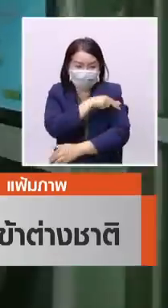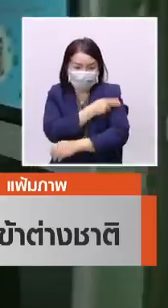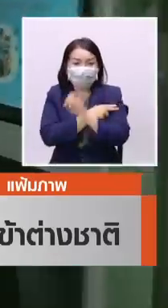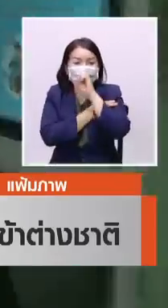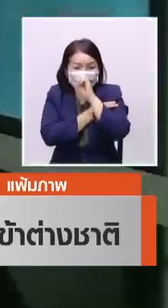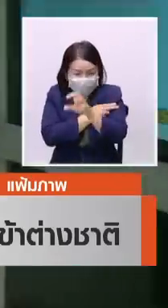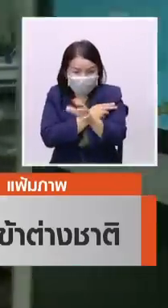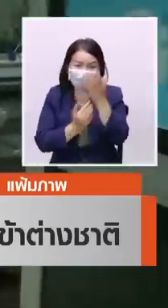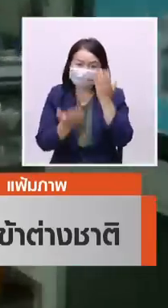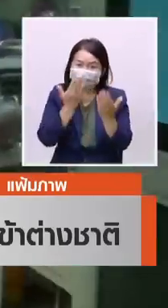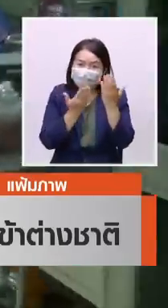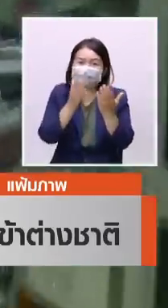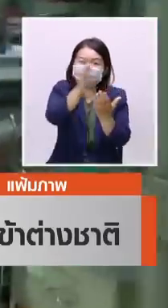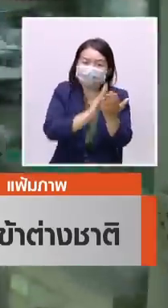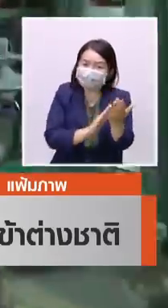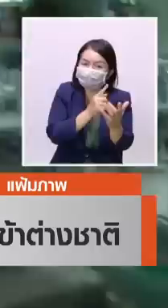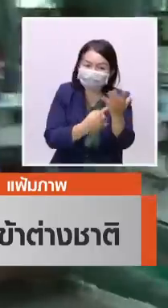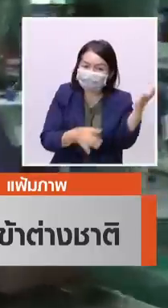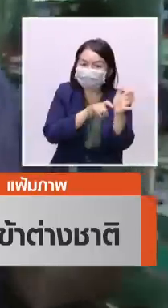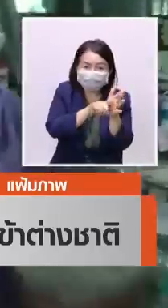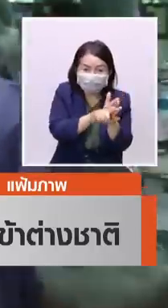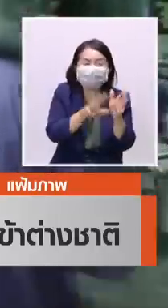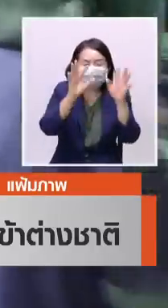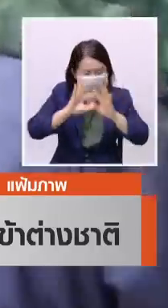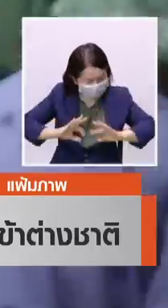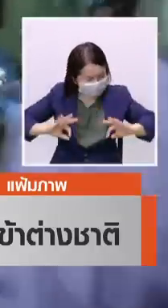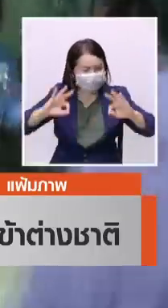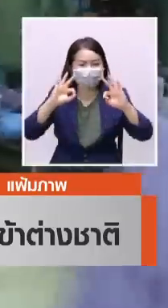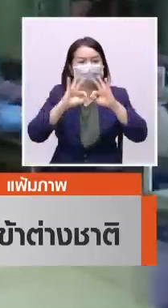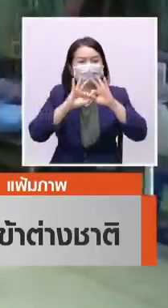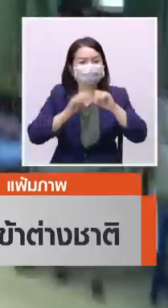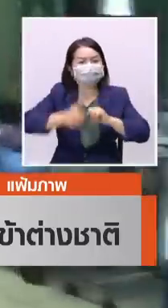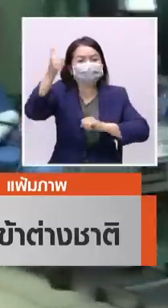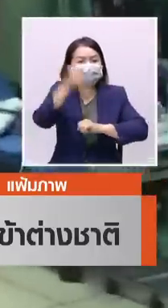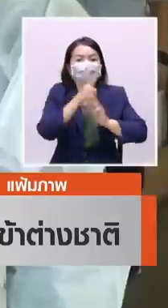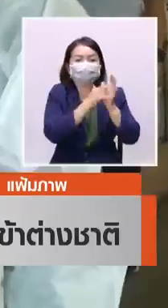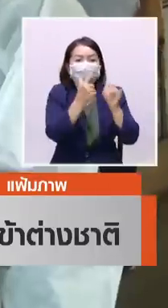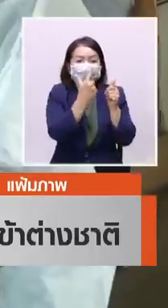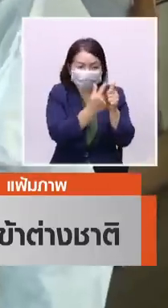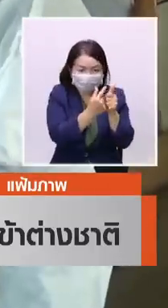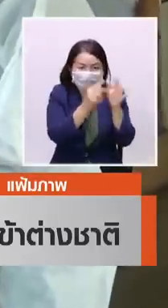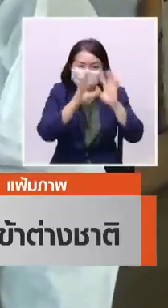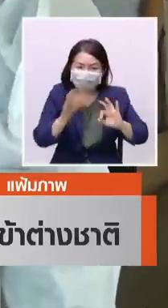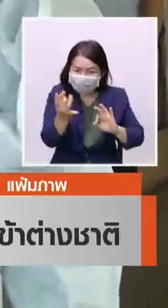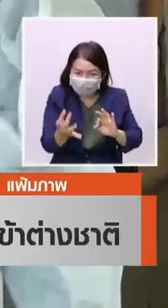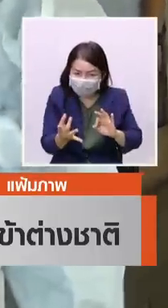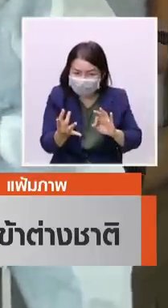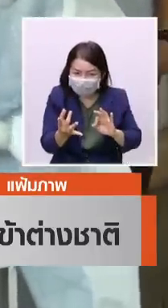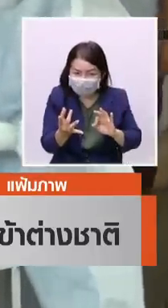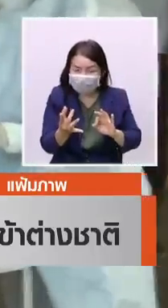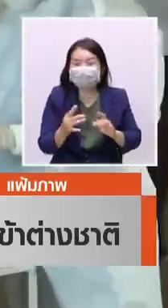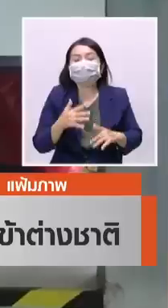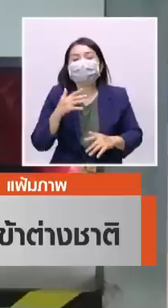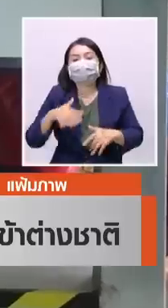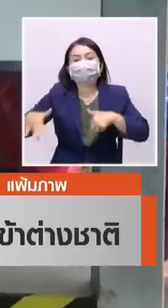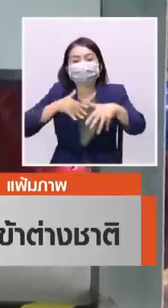ไม่ว่าจะเป็นสายพันธุ์ไหนเนี่ยสิ่งที่ป้องกันดีที่สุดและดีกว่าวัคซีนก็คือขอให้ทุกคนรอดจากทุกสาย